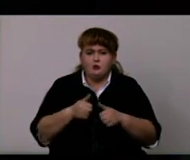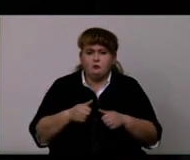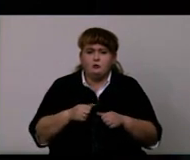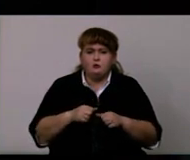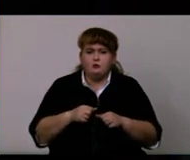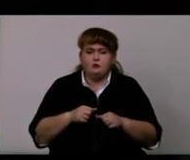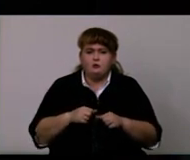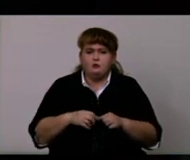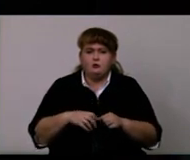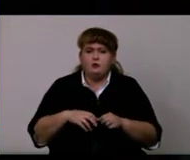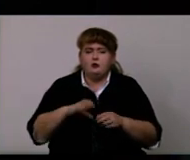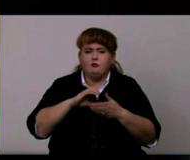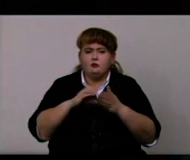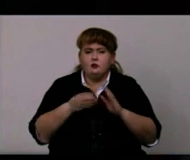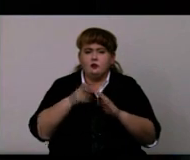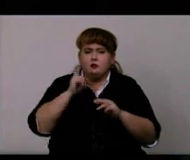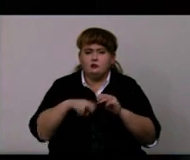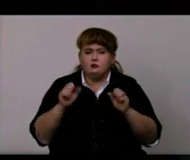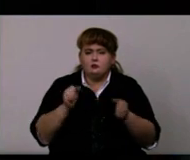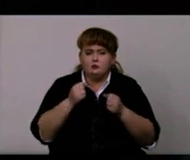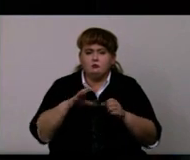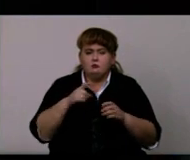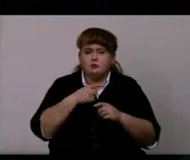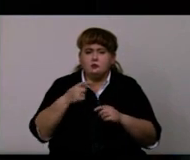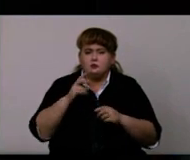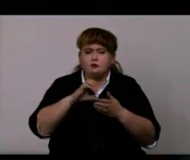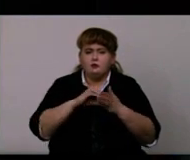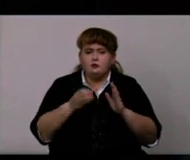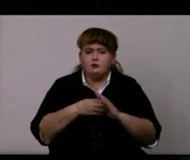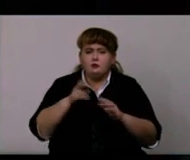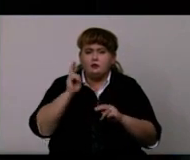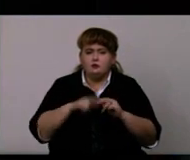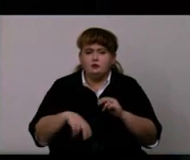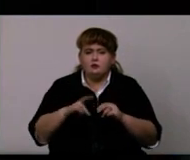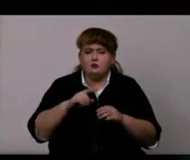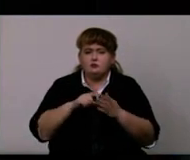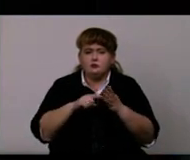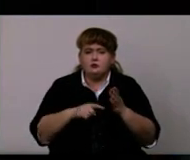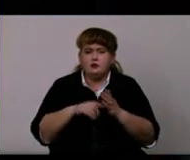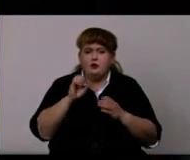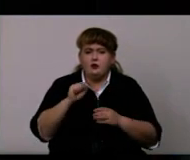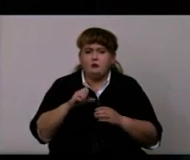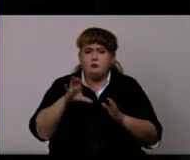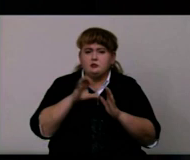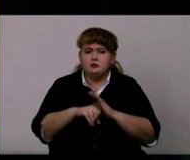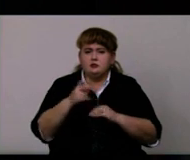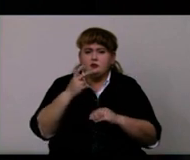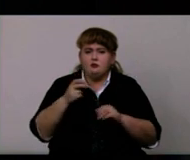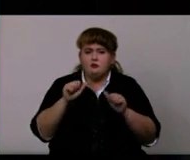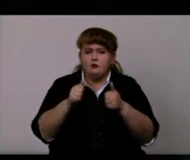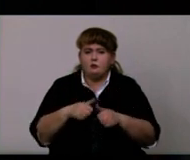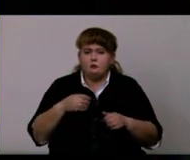Квадрат конечной скорости минус квадрат начальной скорости делить на 2а. Последние две формулы